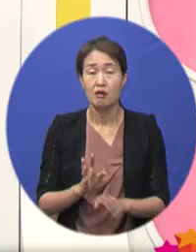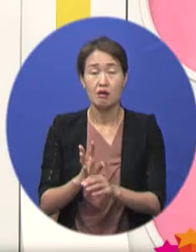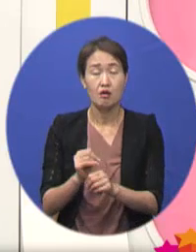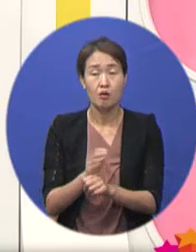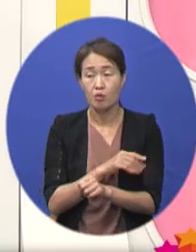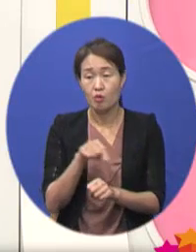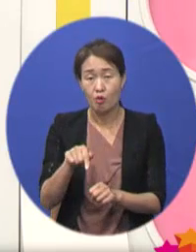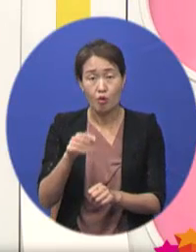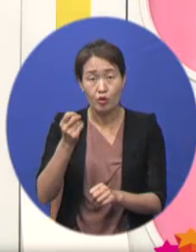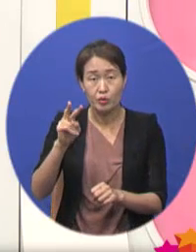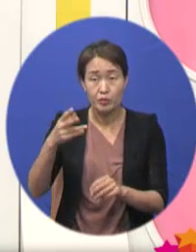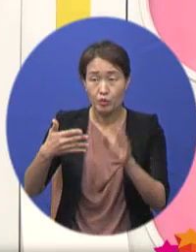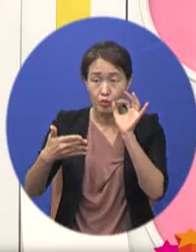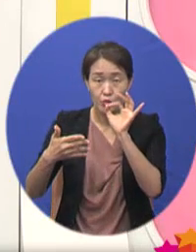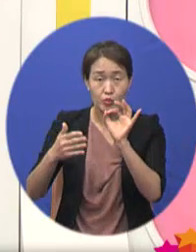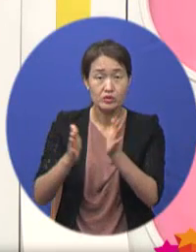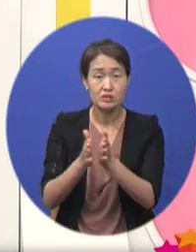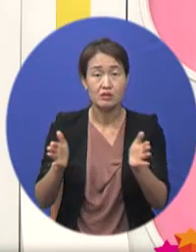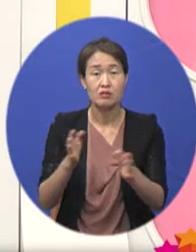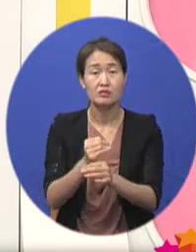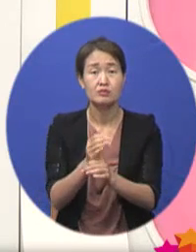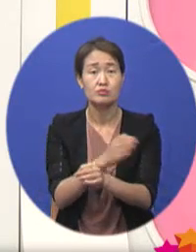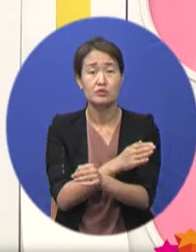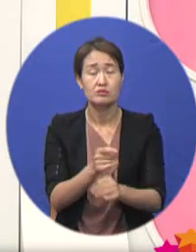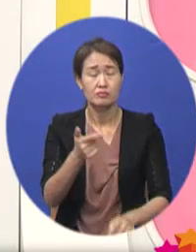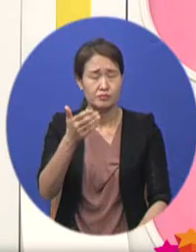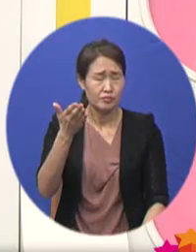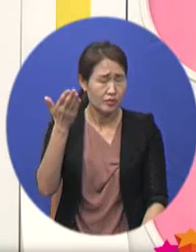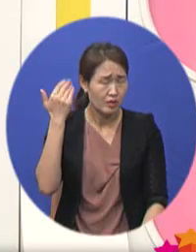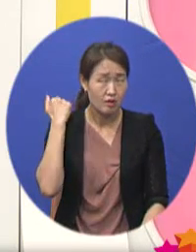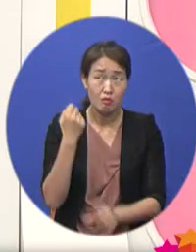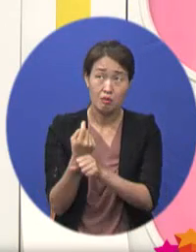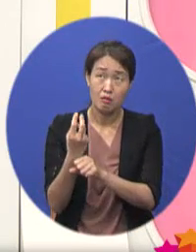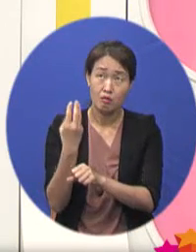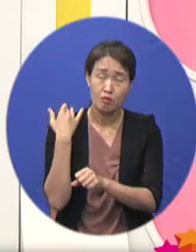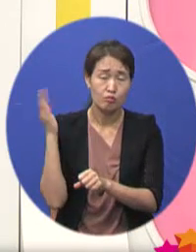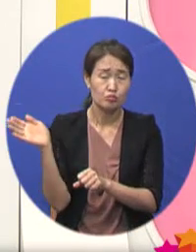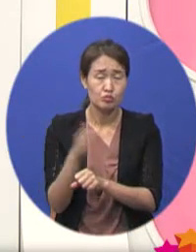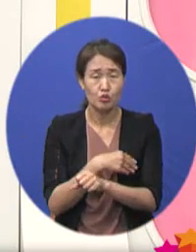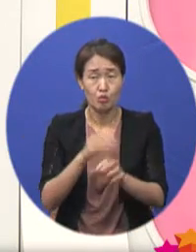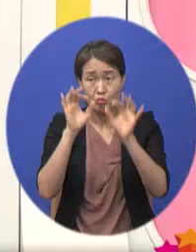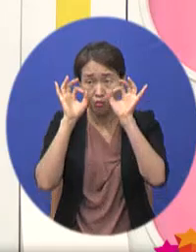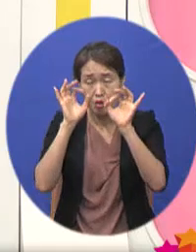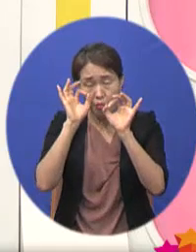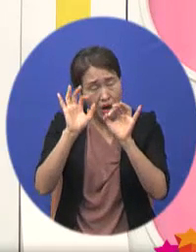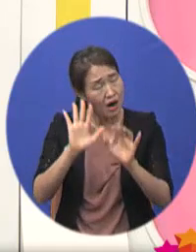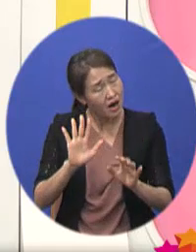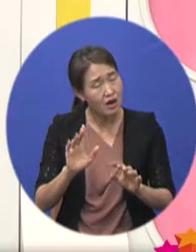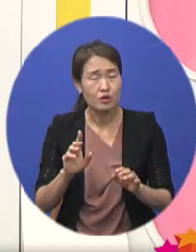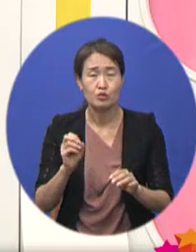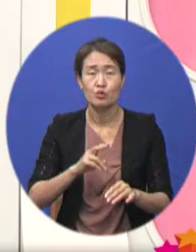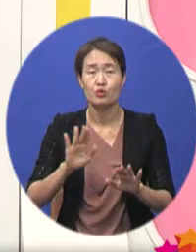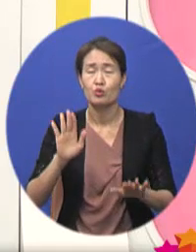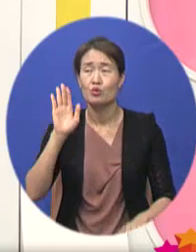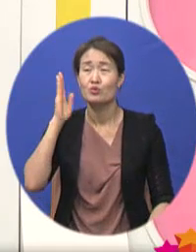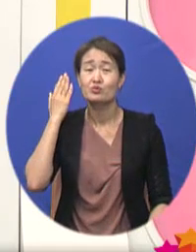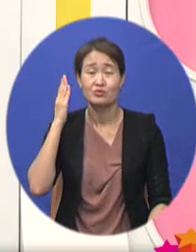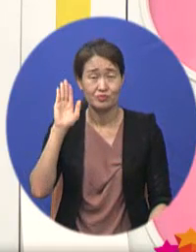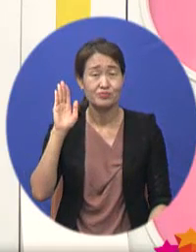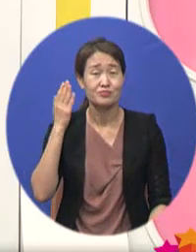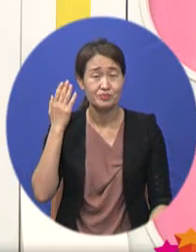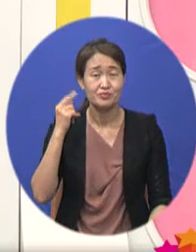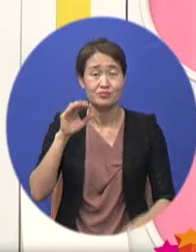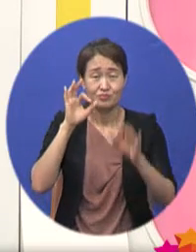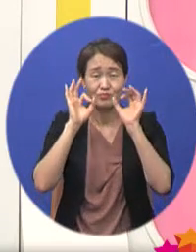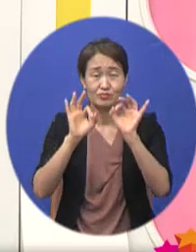나눔 노래자랑 보셨습니까? 옛날에 몇 년 전에 보다가 안 보다가 요즘에 예. 요즘에 좀